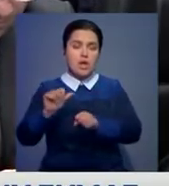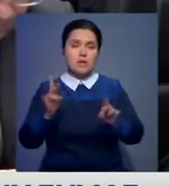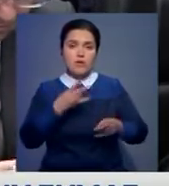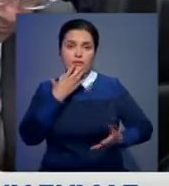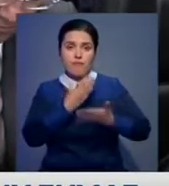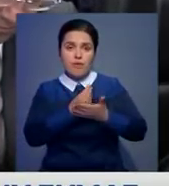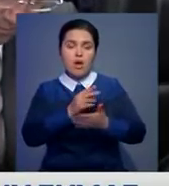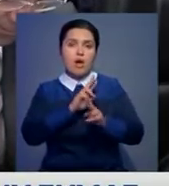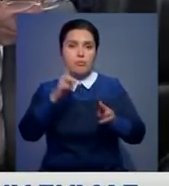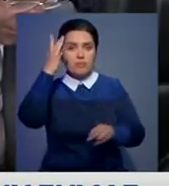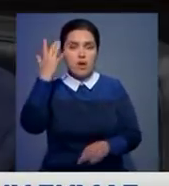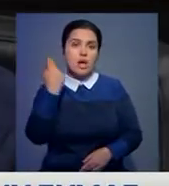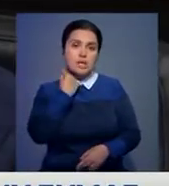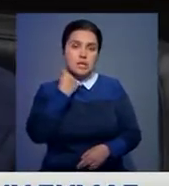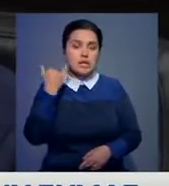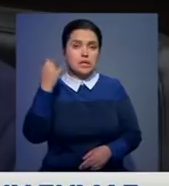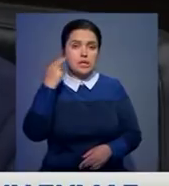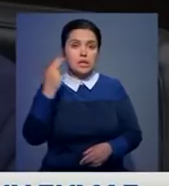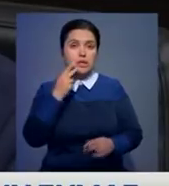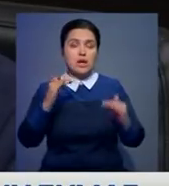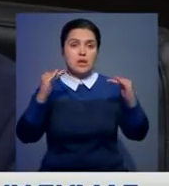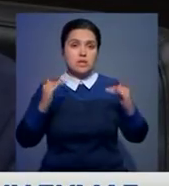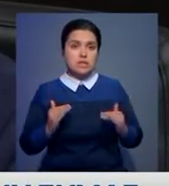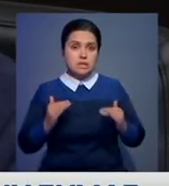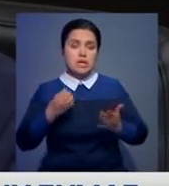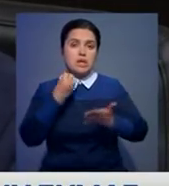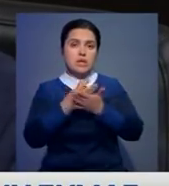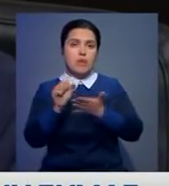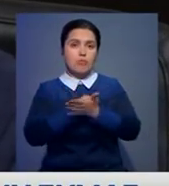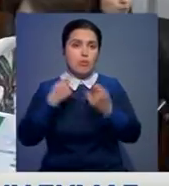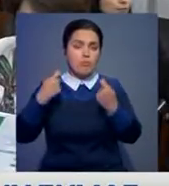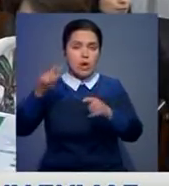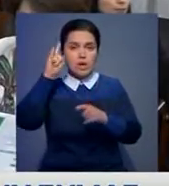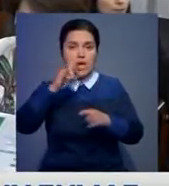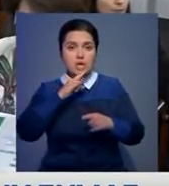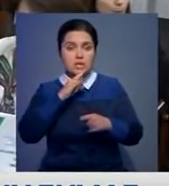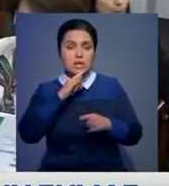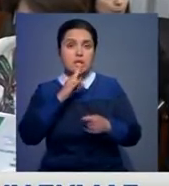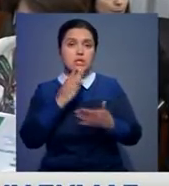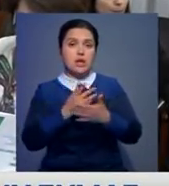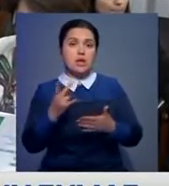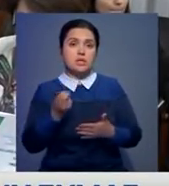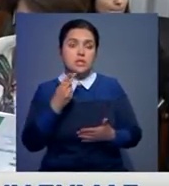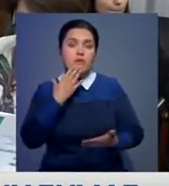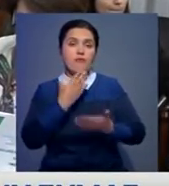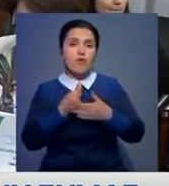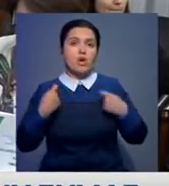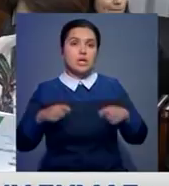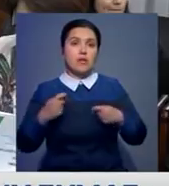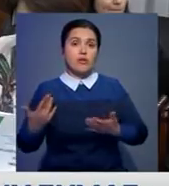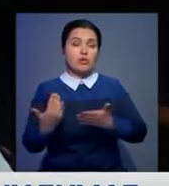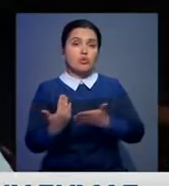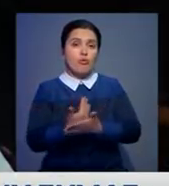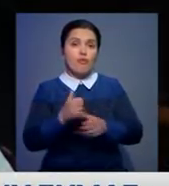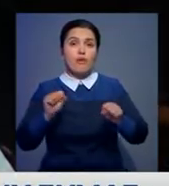лондонская, нью-йоркская и гонконгская. Это снизит отток ценных бумаг казахстанских эмитентов с национального фондового рынка. Его